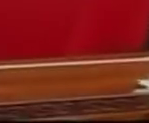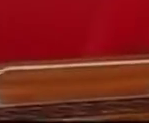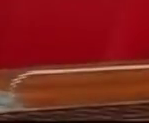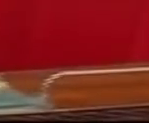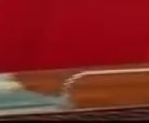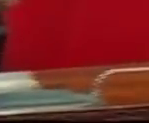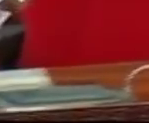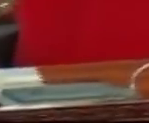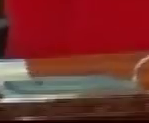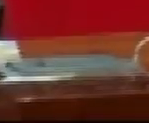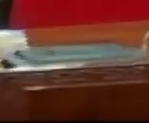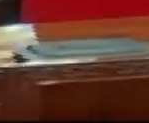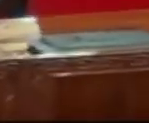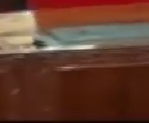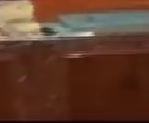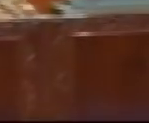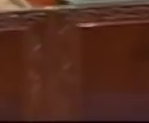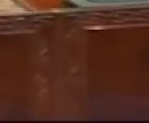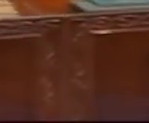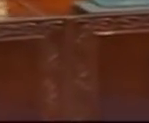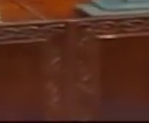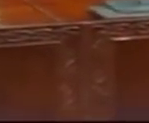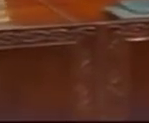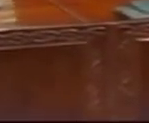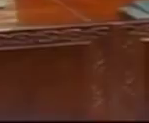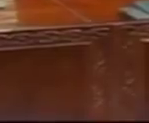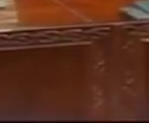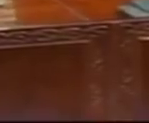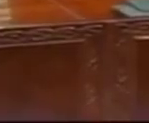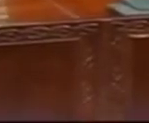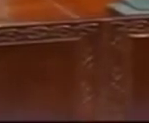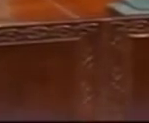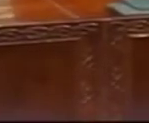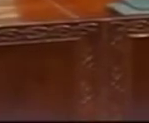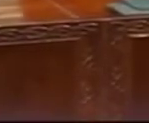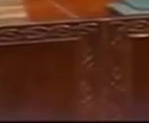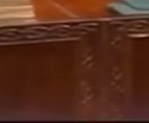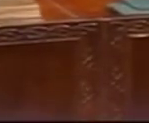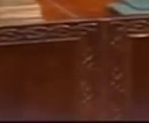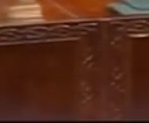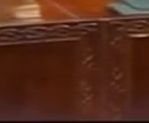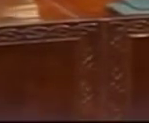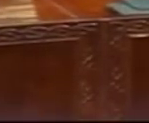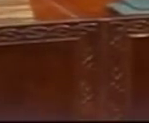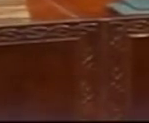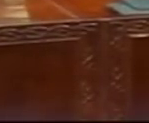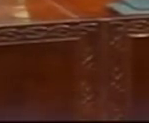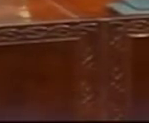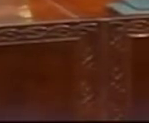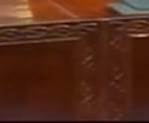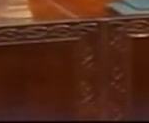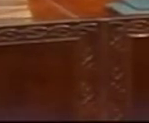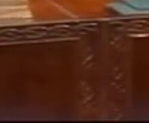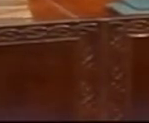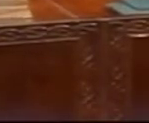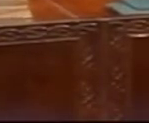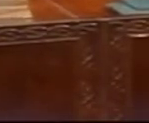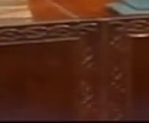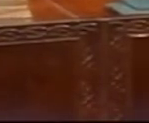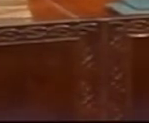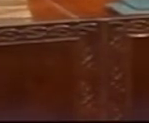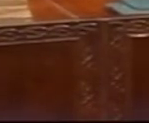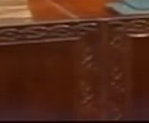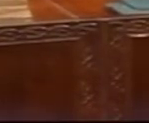Simon Magereli, mbunge wa viti maalum, sasa ulize swali. Sera ya cost sharing ilianzishwa ili kusaidia serikali